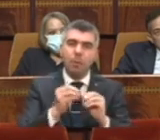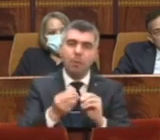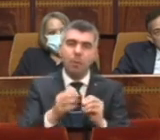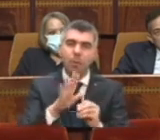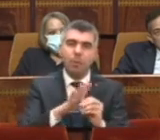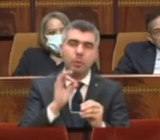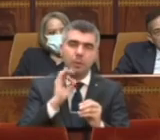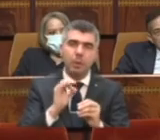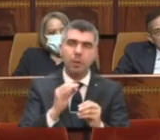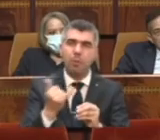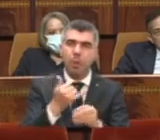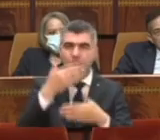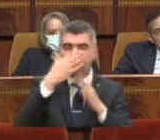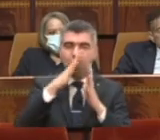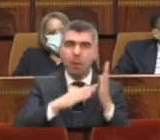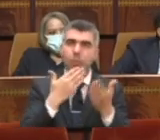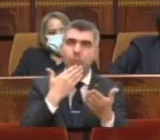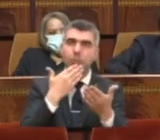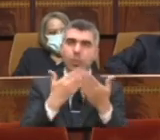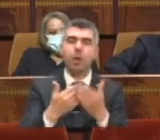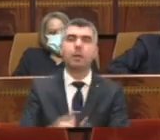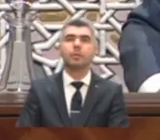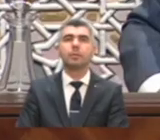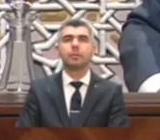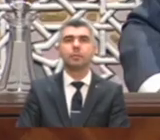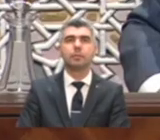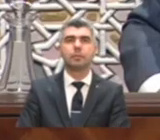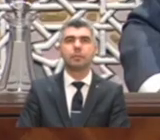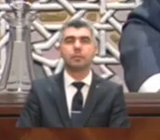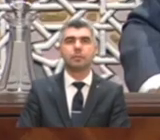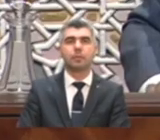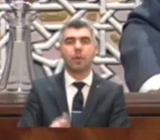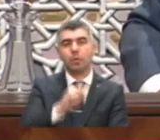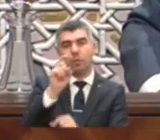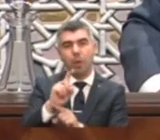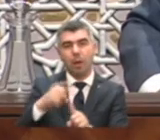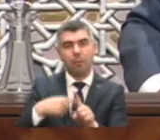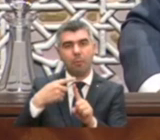فيها الزيئات العقارية بالمملكة المغربية. وشكرا. شكرا. هل من تعقيب إضافي آخر؟